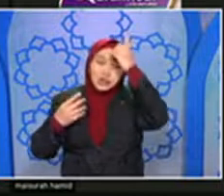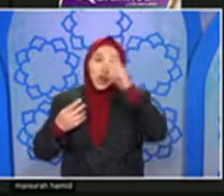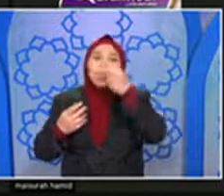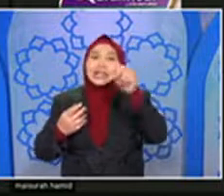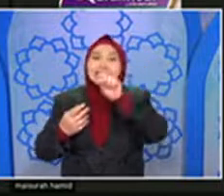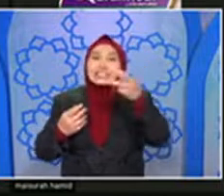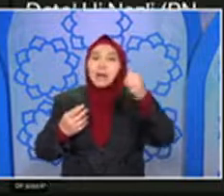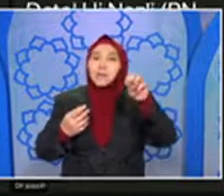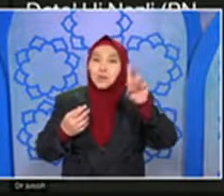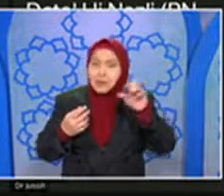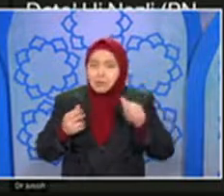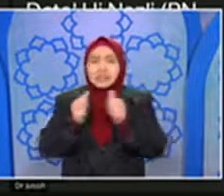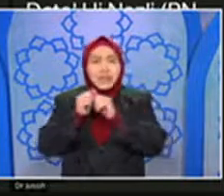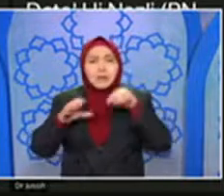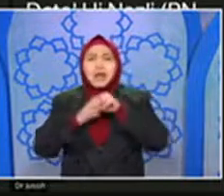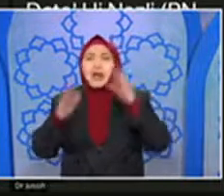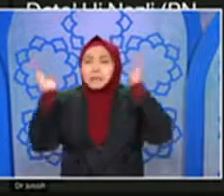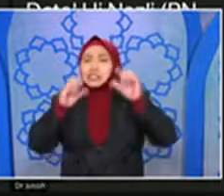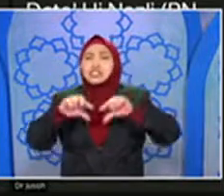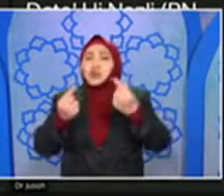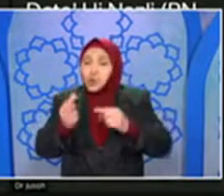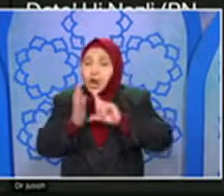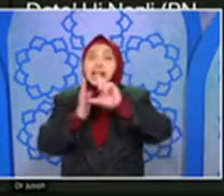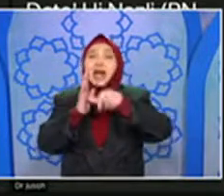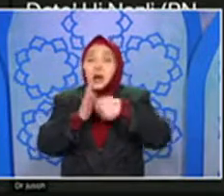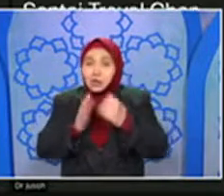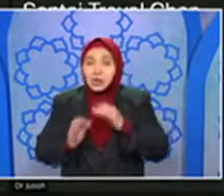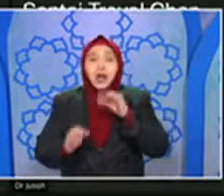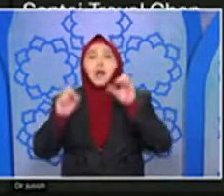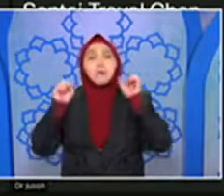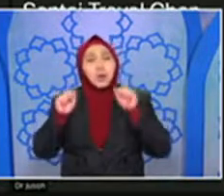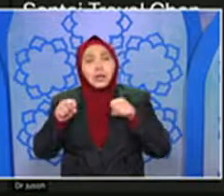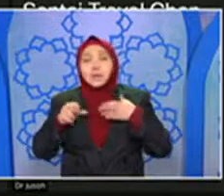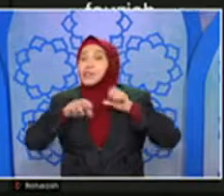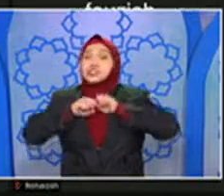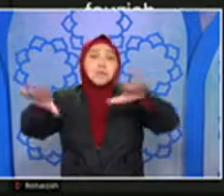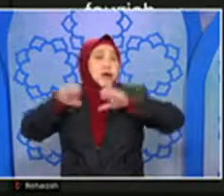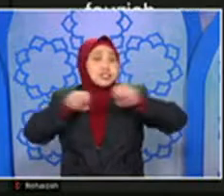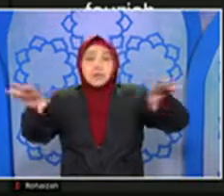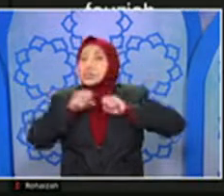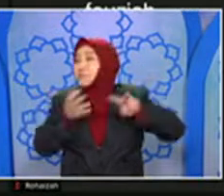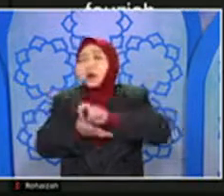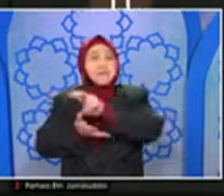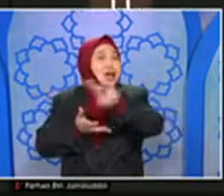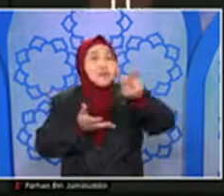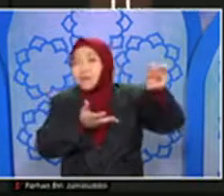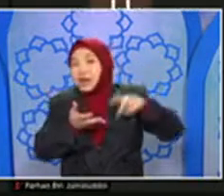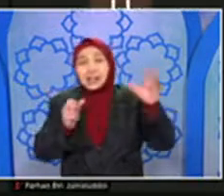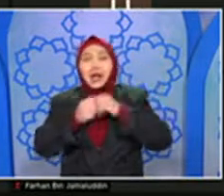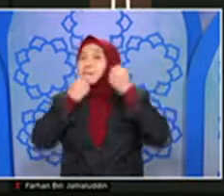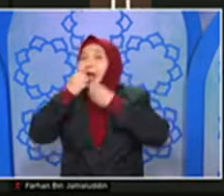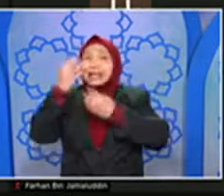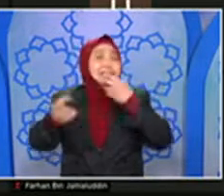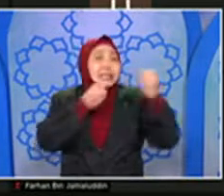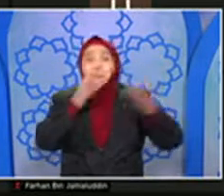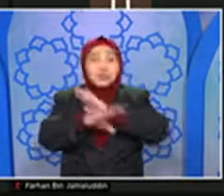turut bersama dengan kita dalam Malaysia Quran Hour. Kalau boleh sebar-sebarkan, kalau boleh bagi tahu